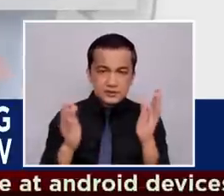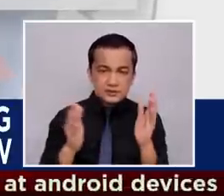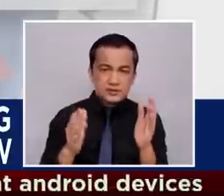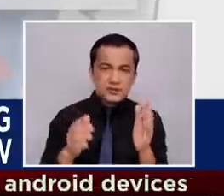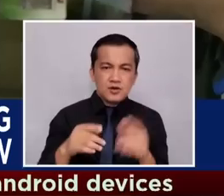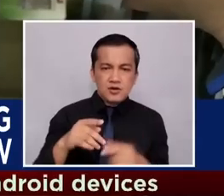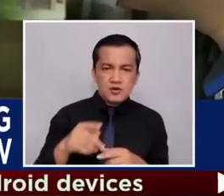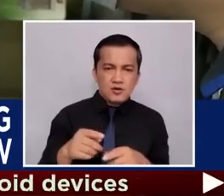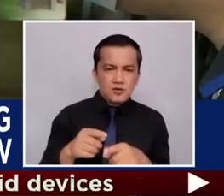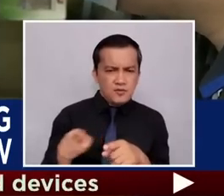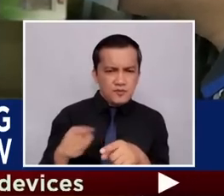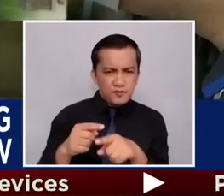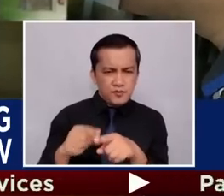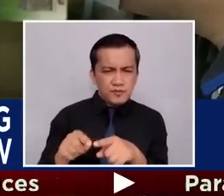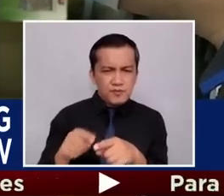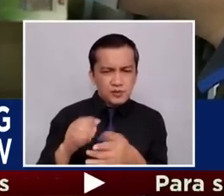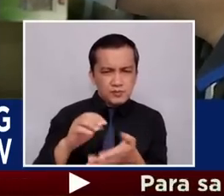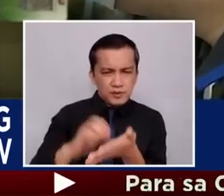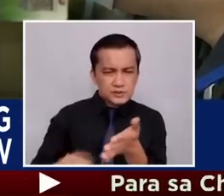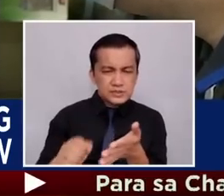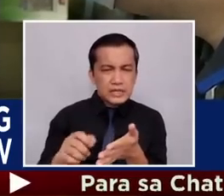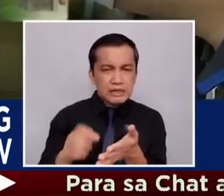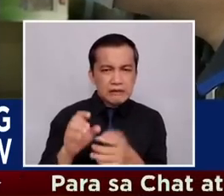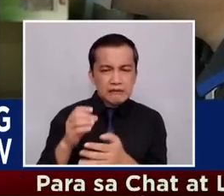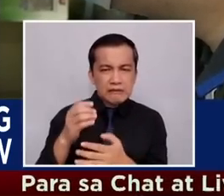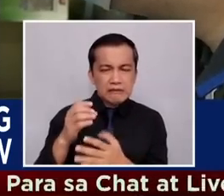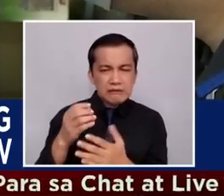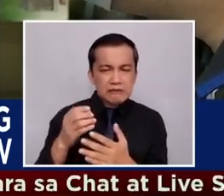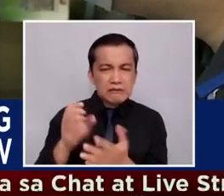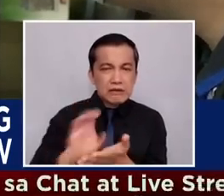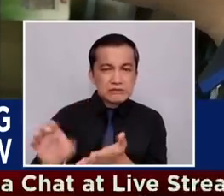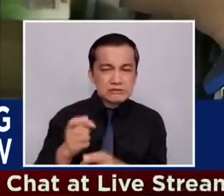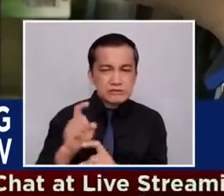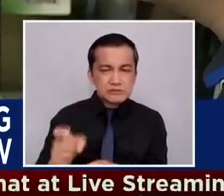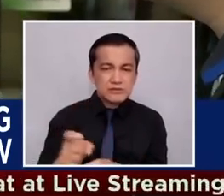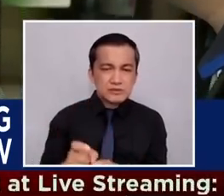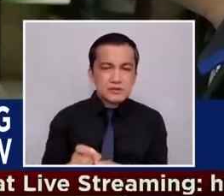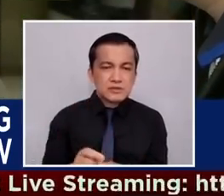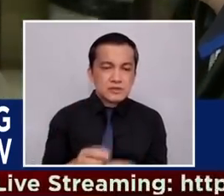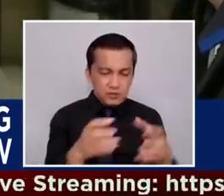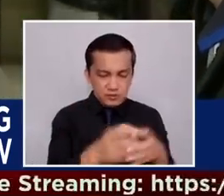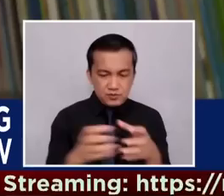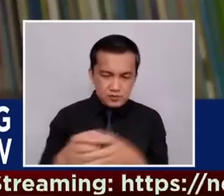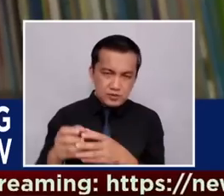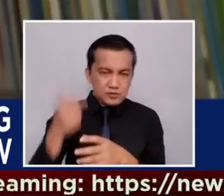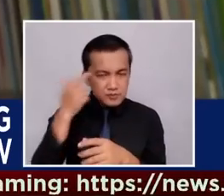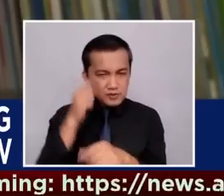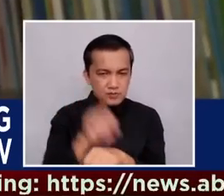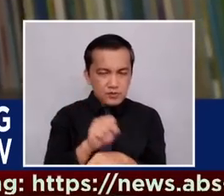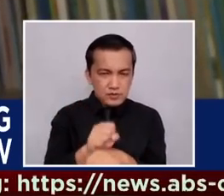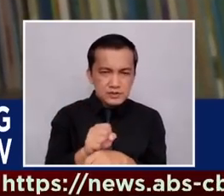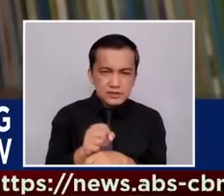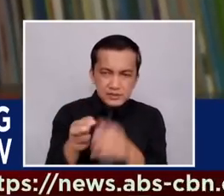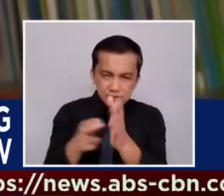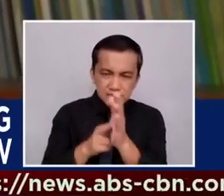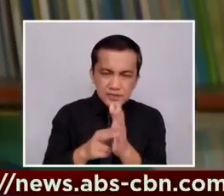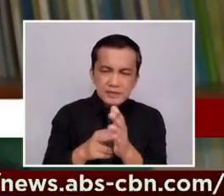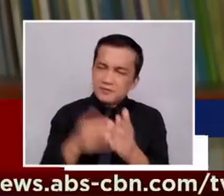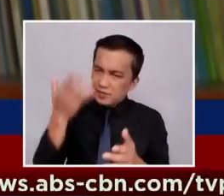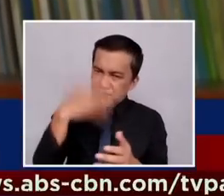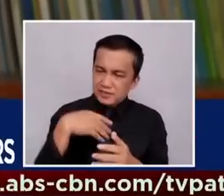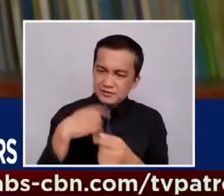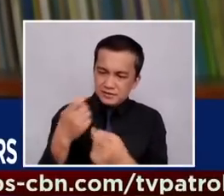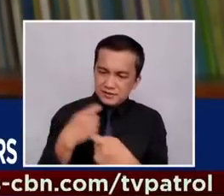ang cash gift. Hiling naman ang ilang grupo ng mga government employees, mas magandang Christmas gift sana